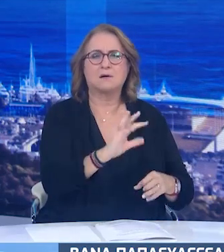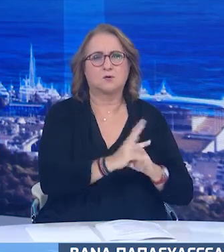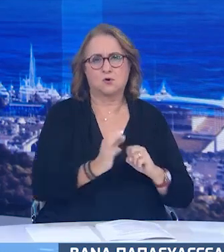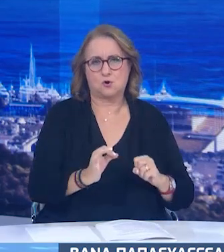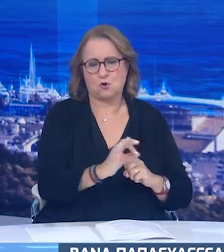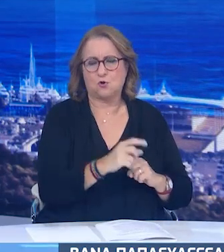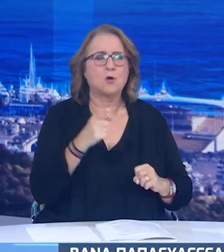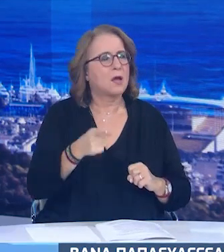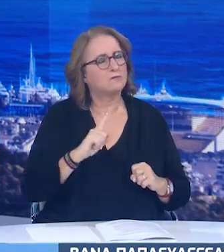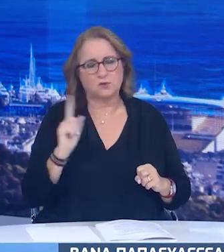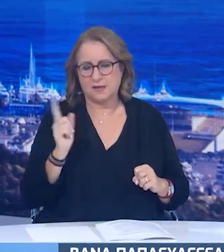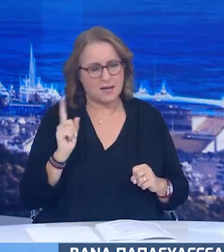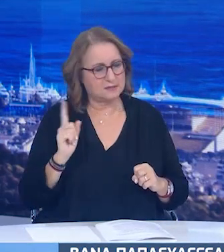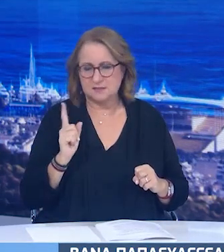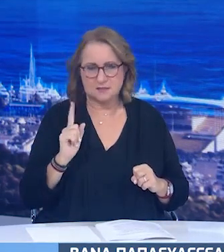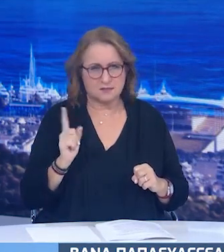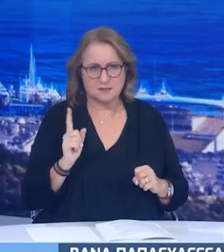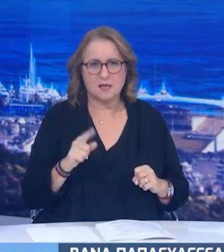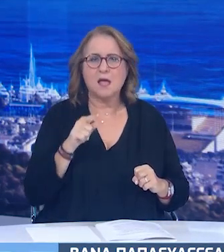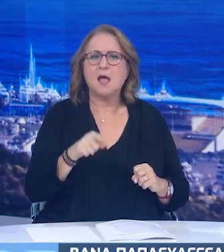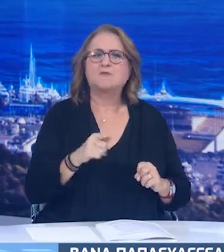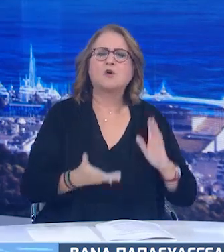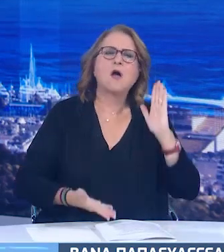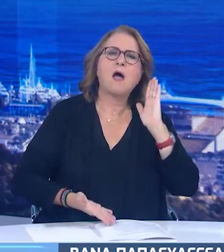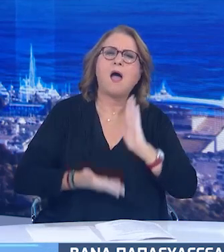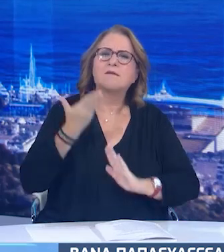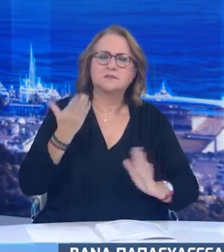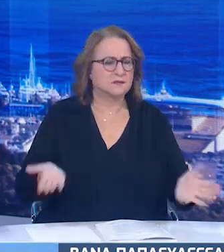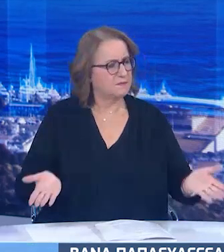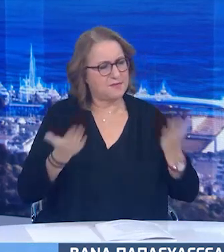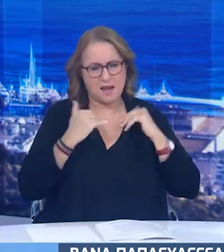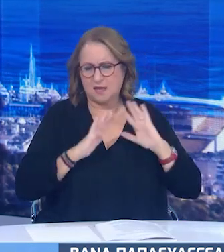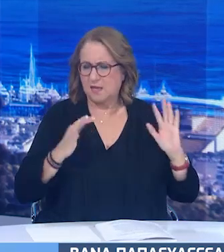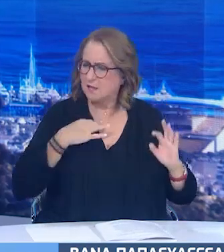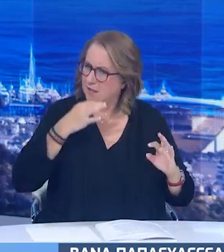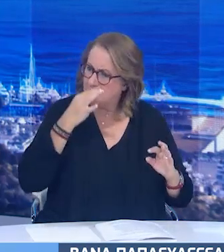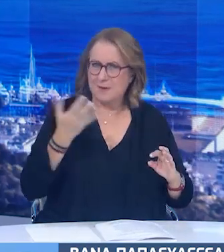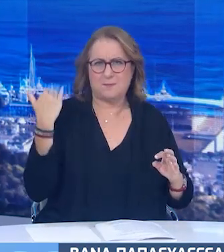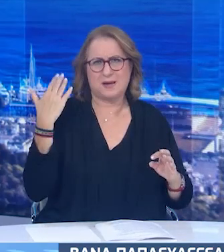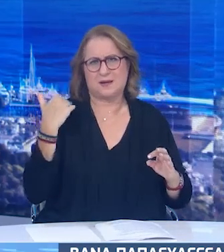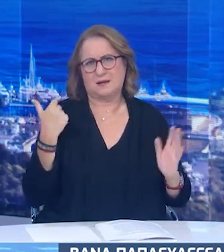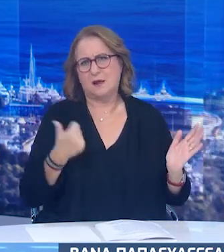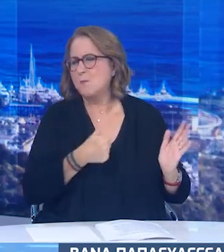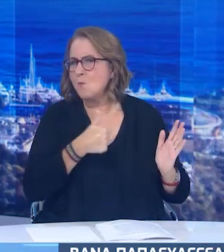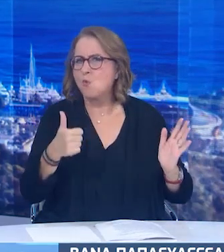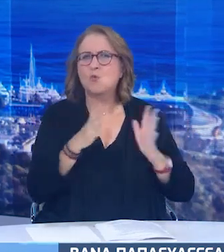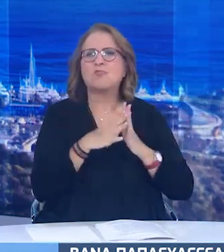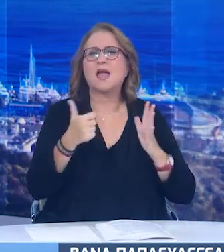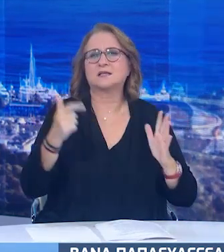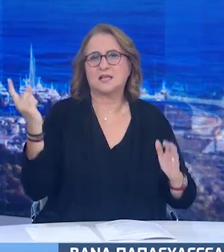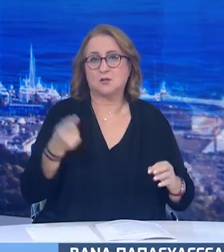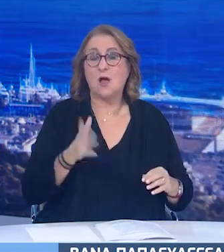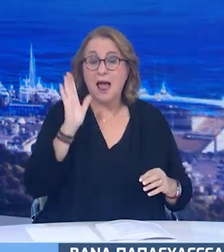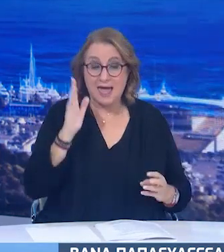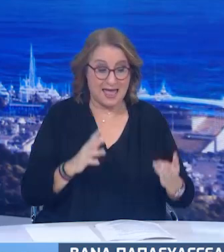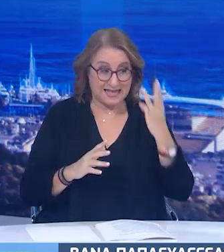παιδιά σχολικής ηλικίας δεν έχει παρουσιάσει αξιόλογη αύξηση, όπως ήδη ανέφερα. Αυτό που συμβαίνει είναι ότι 1 στα 3